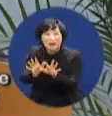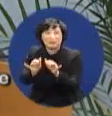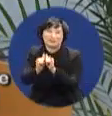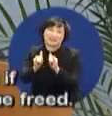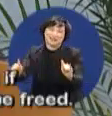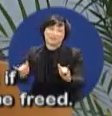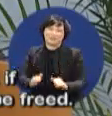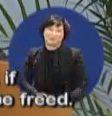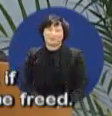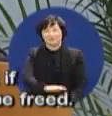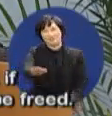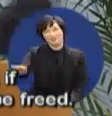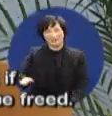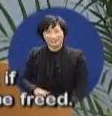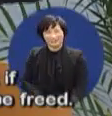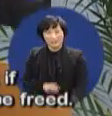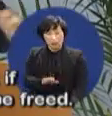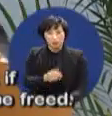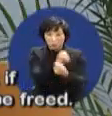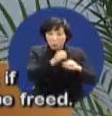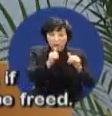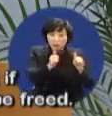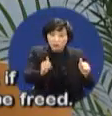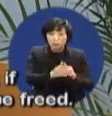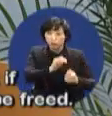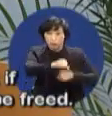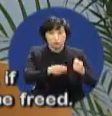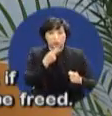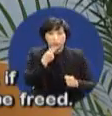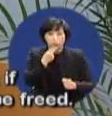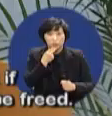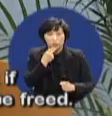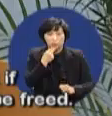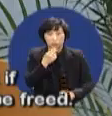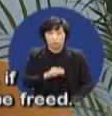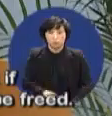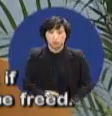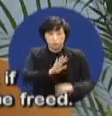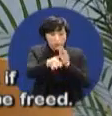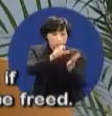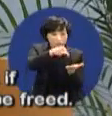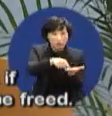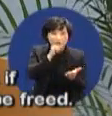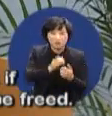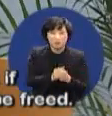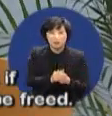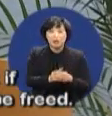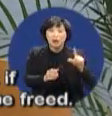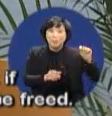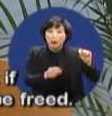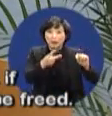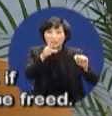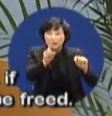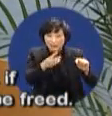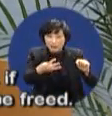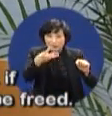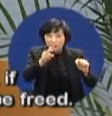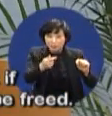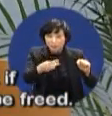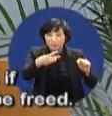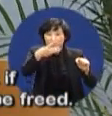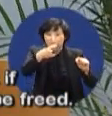자라니까. 예, 용서받은 자는 자유가 없어요. 성경에 말했다네요. 1만 달란트 빚진